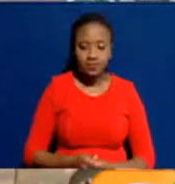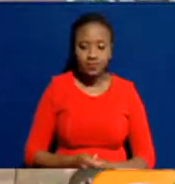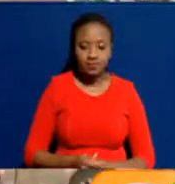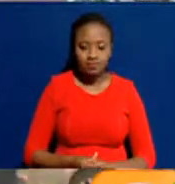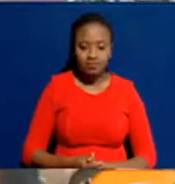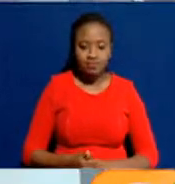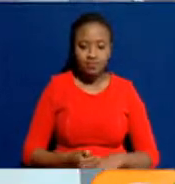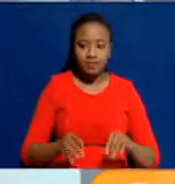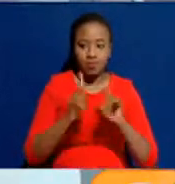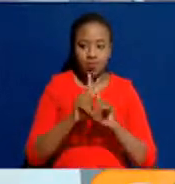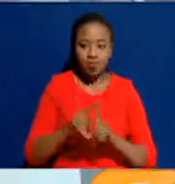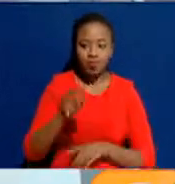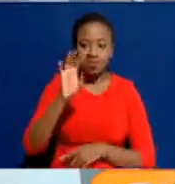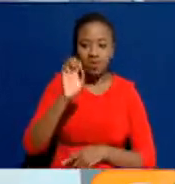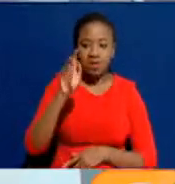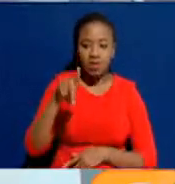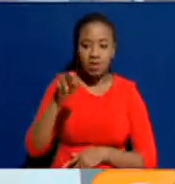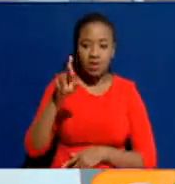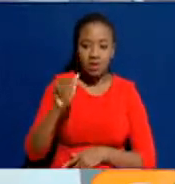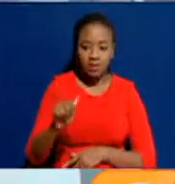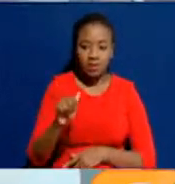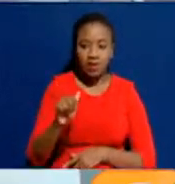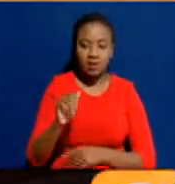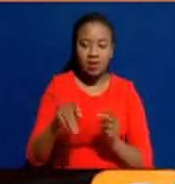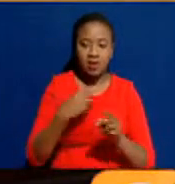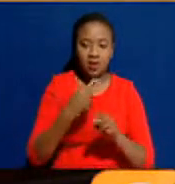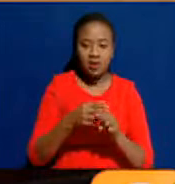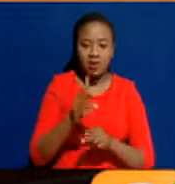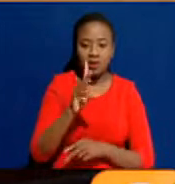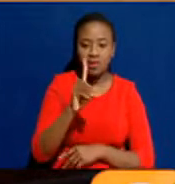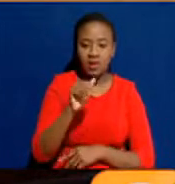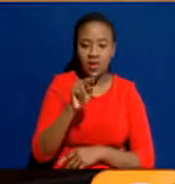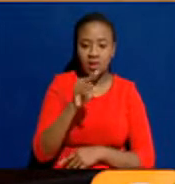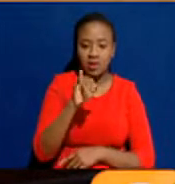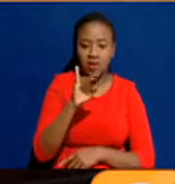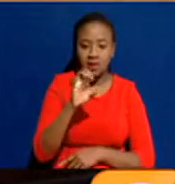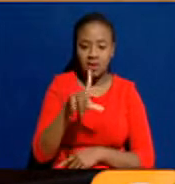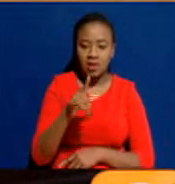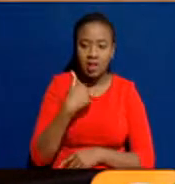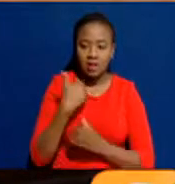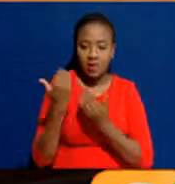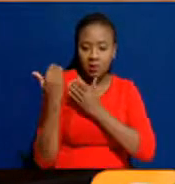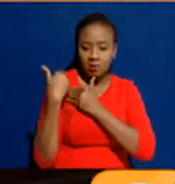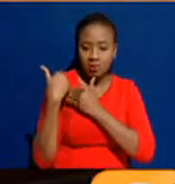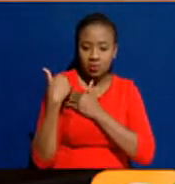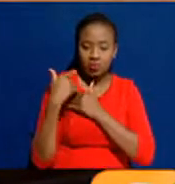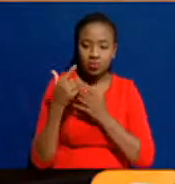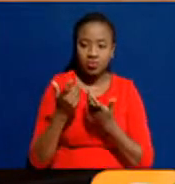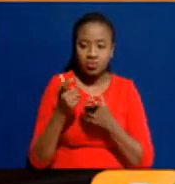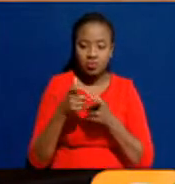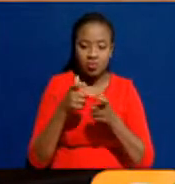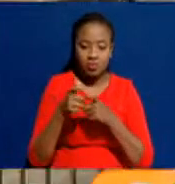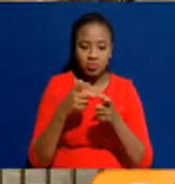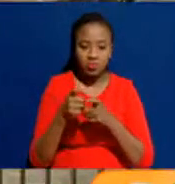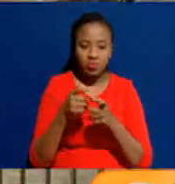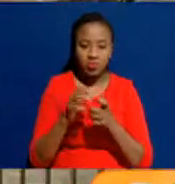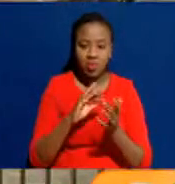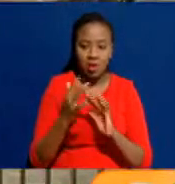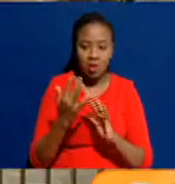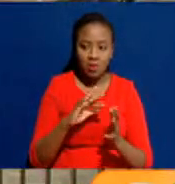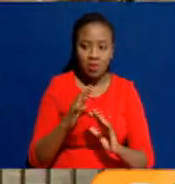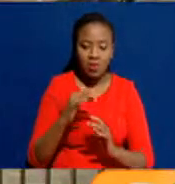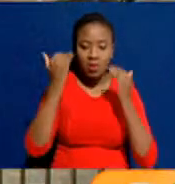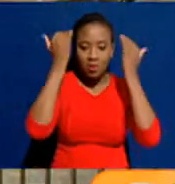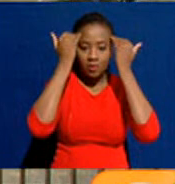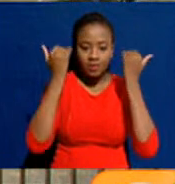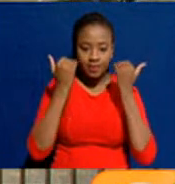Mkurugenzi mkuu wa EPRA Daniel Kiptoo ana kibarua cha kukabiliana na mashtaka dhidi yake kuhusu agizo la